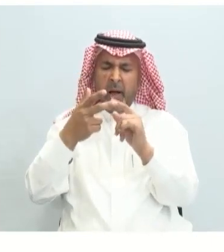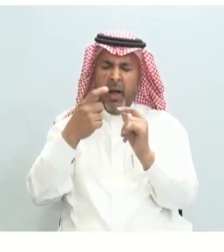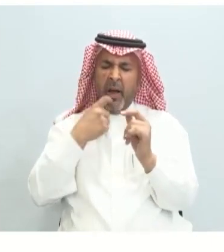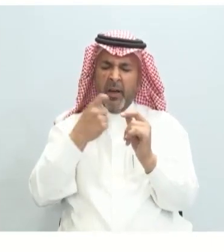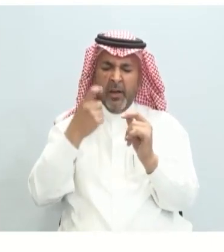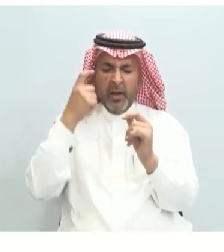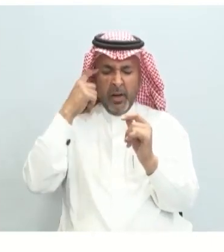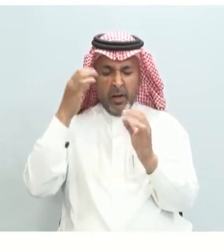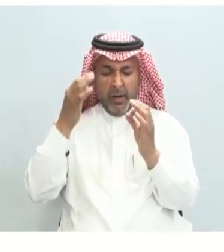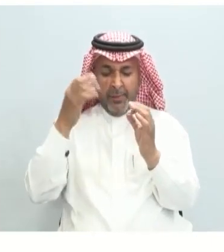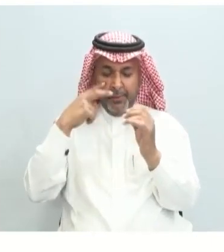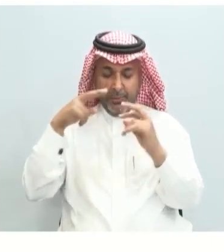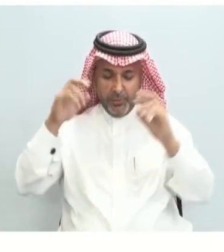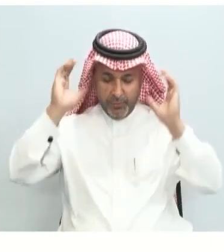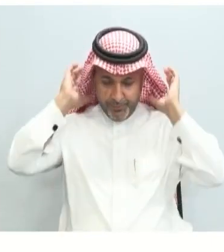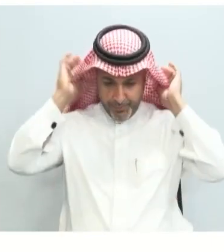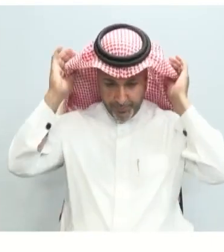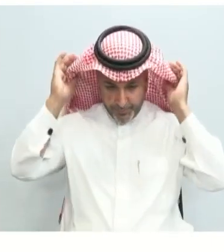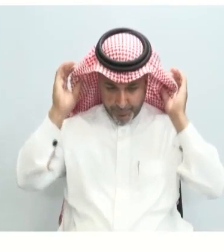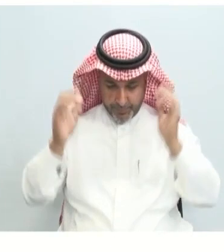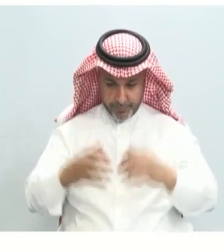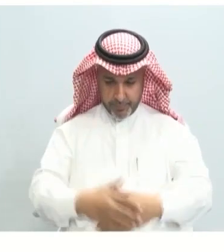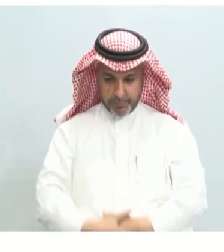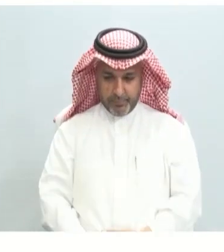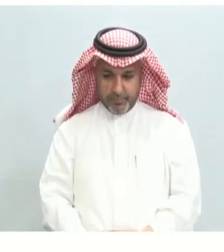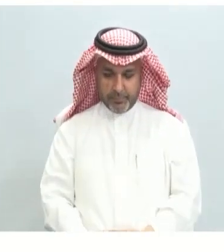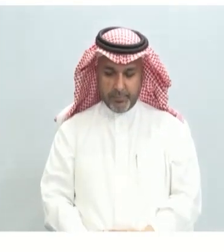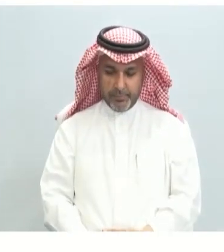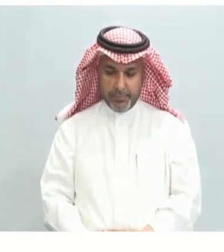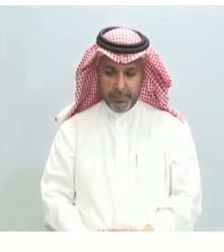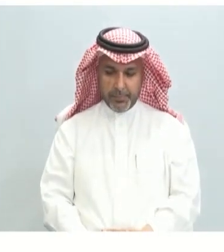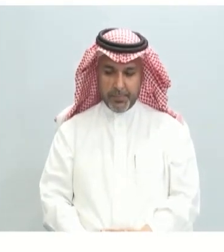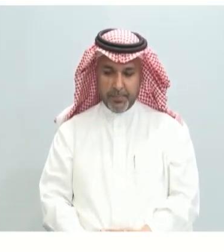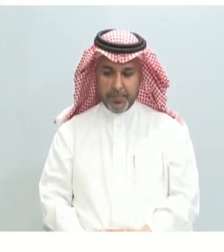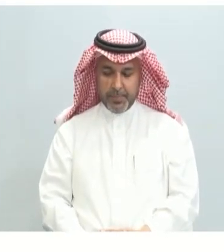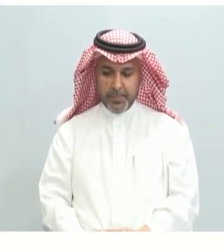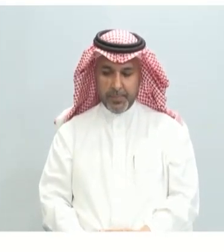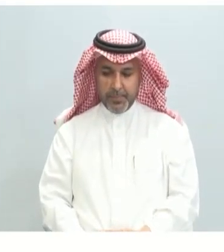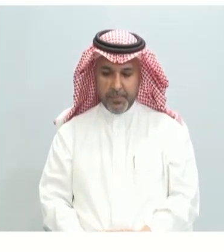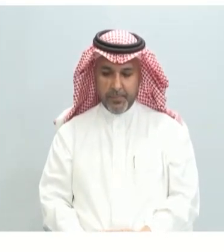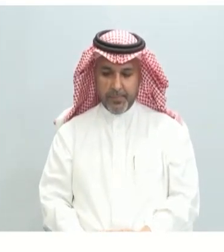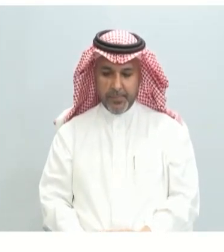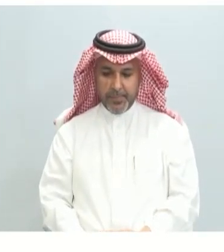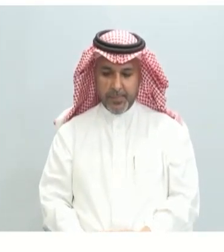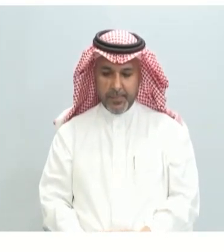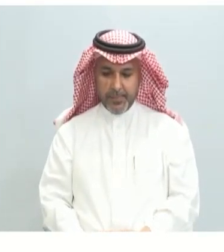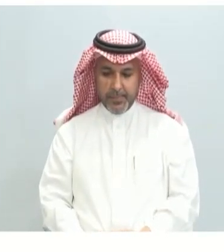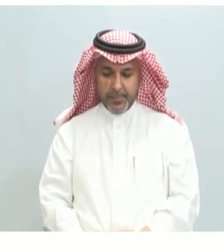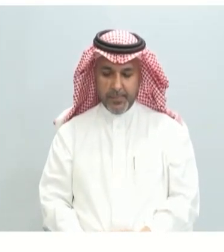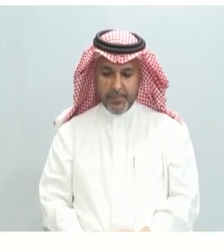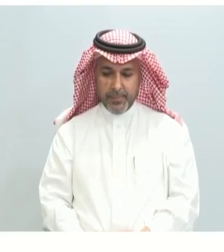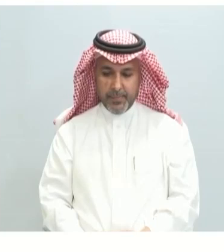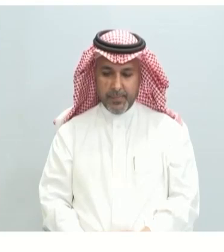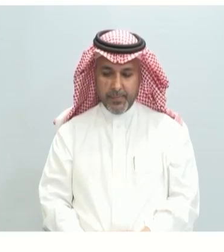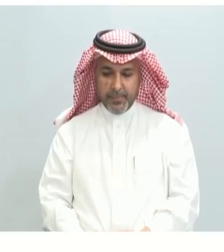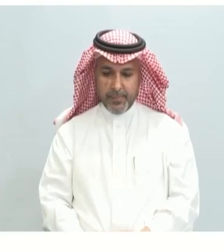حلين فراينا مثل هذه في الدرس الرابع من دروس هذه الوحده خلونا ننتقل الان الى